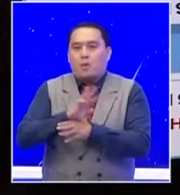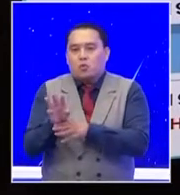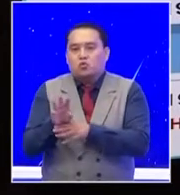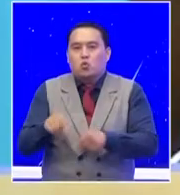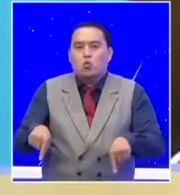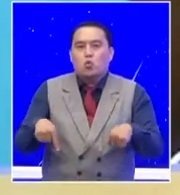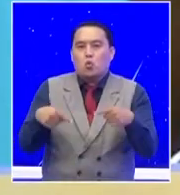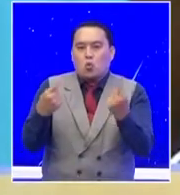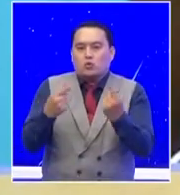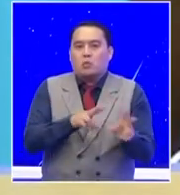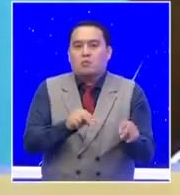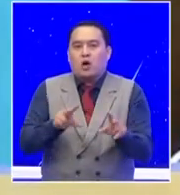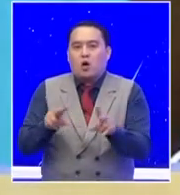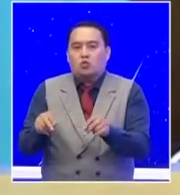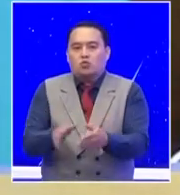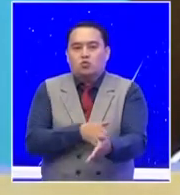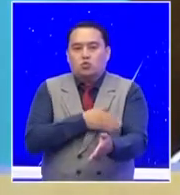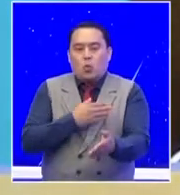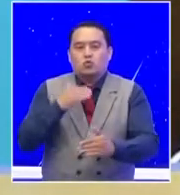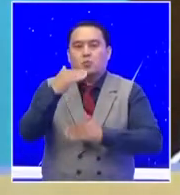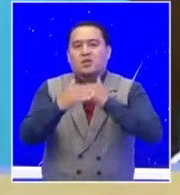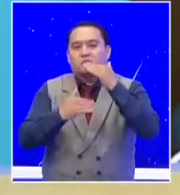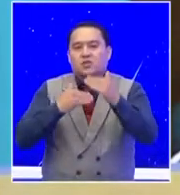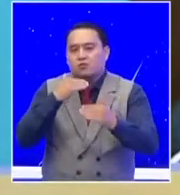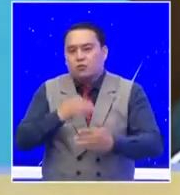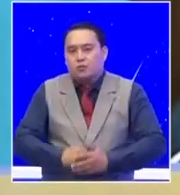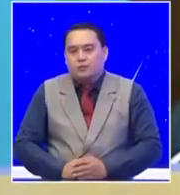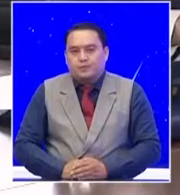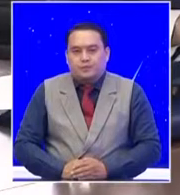рост благосостояния и на долгосрочную перспективу.